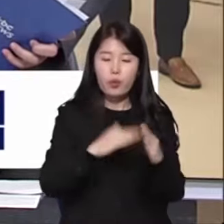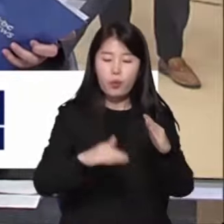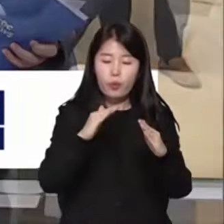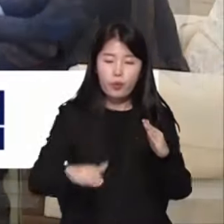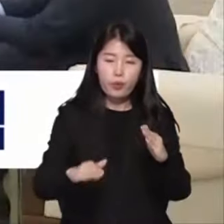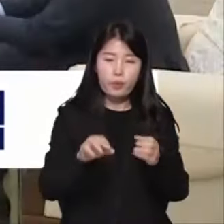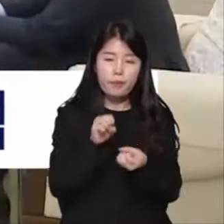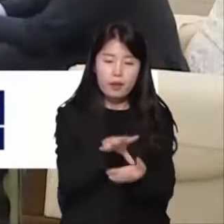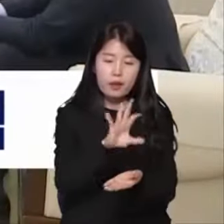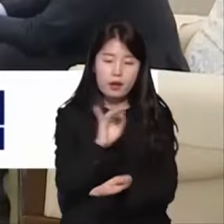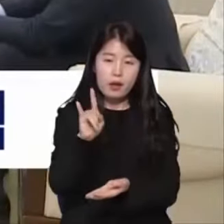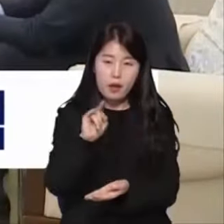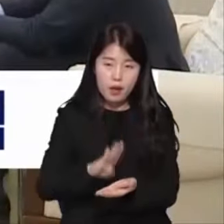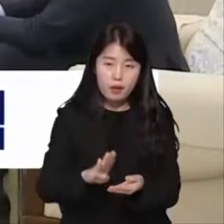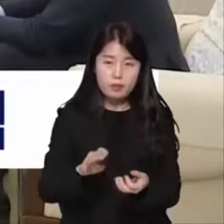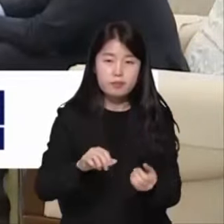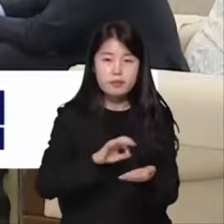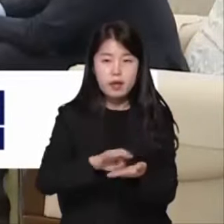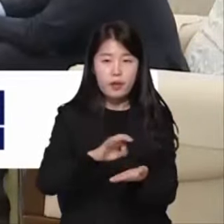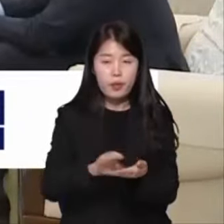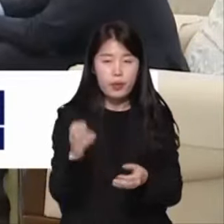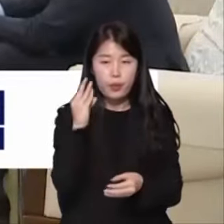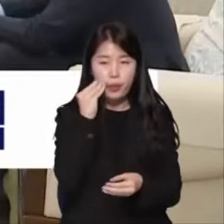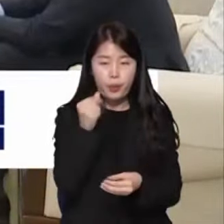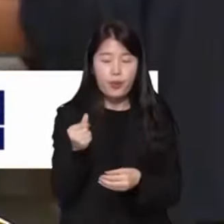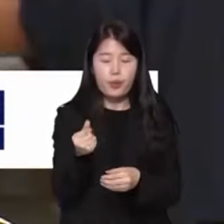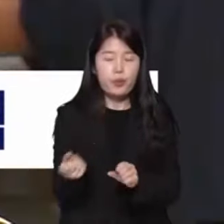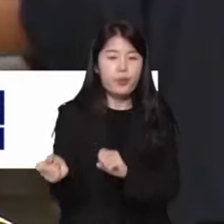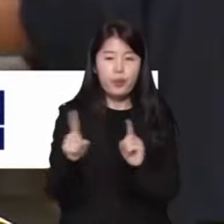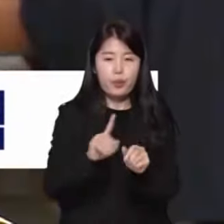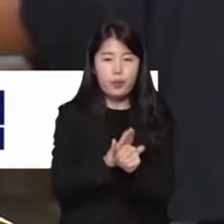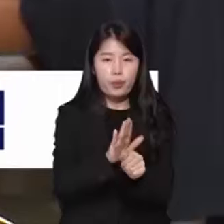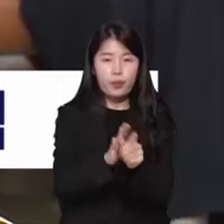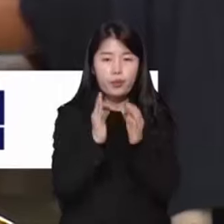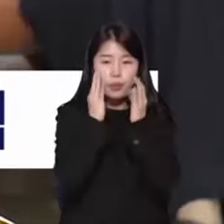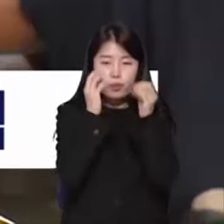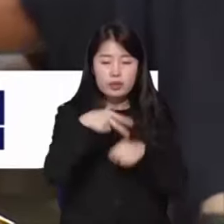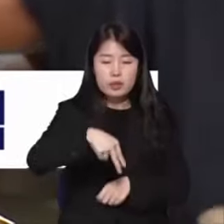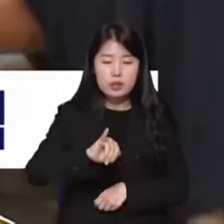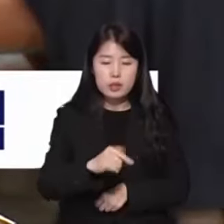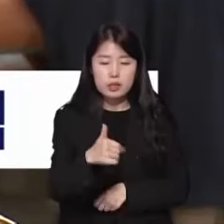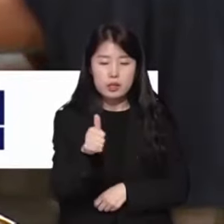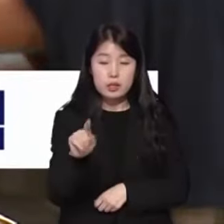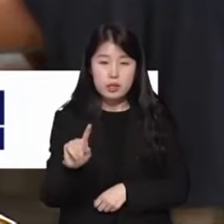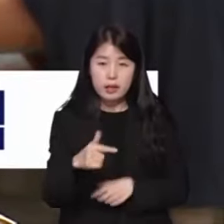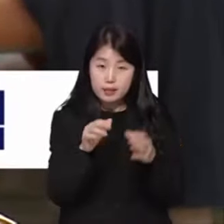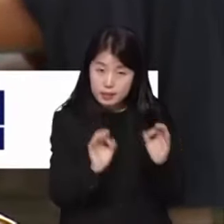했습니다. 광주광역시와 공공배달의 운영사로 선정된 신한은행 배달앱